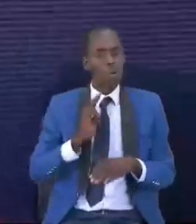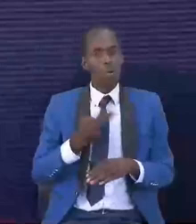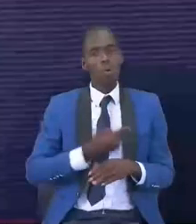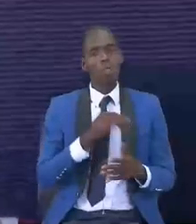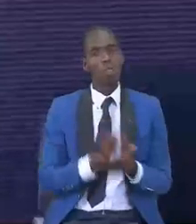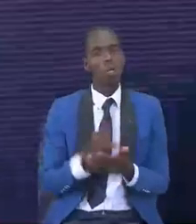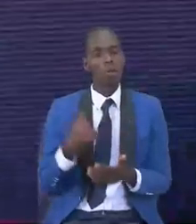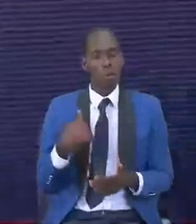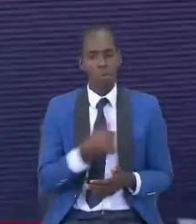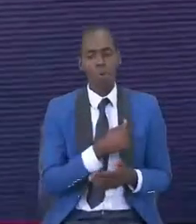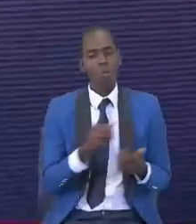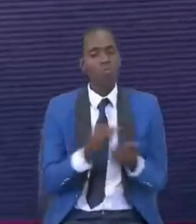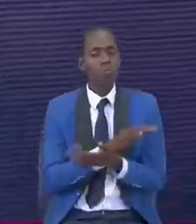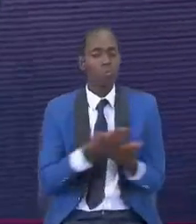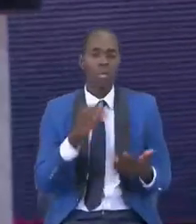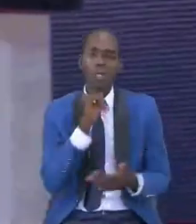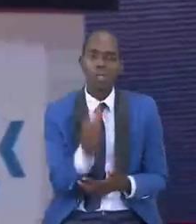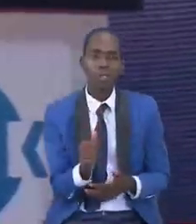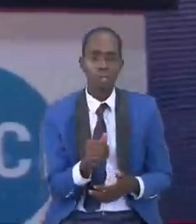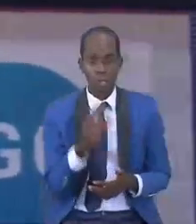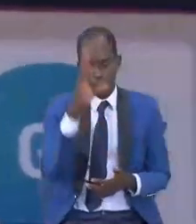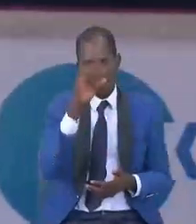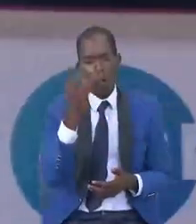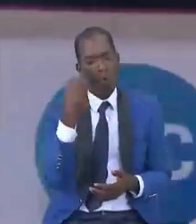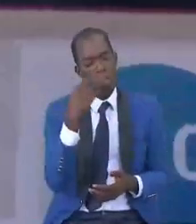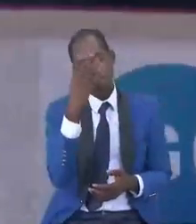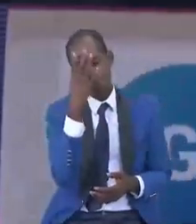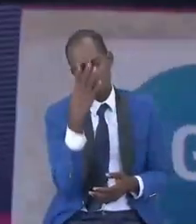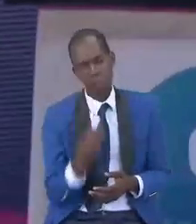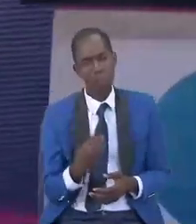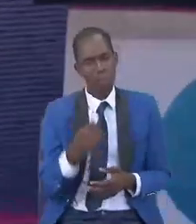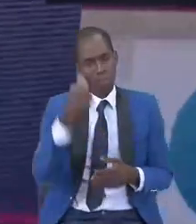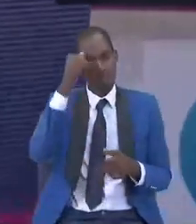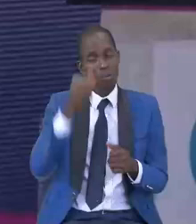Il dormait. Rappelez-vous, ceux qui dorment,